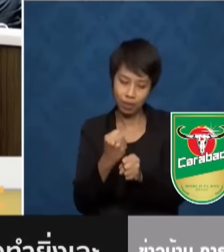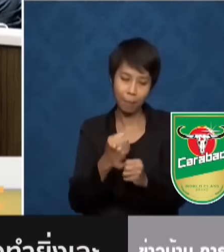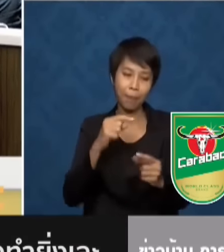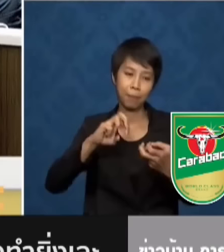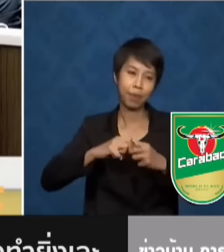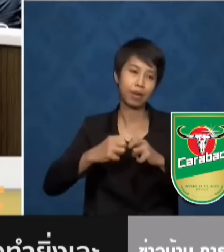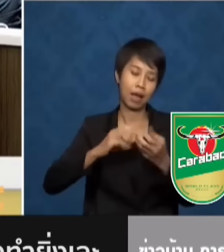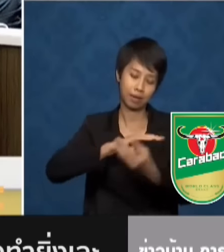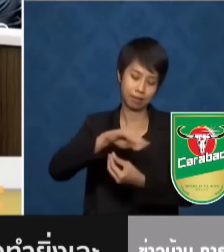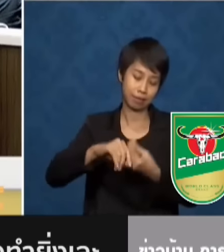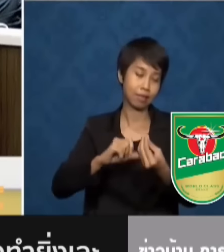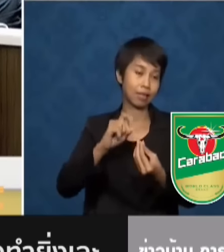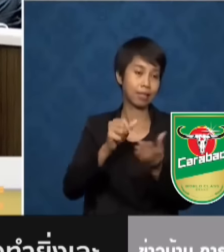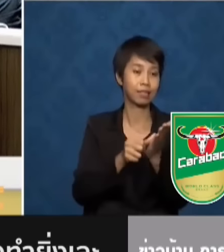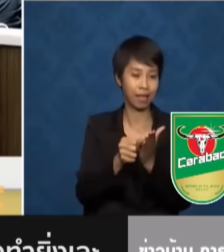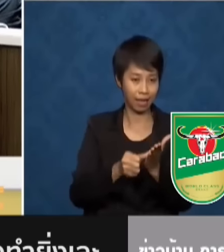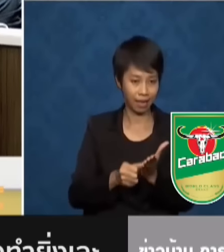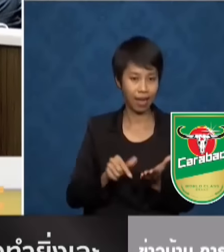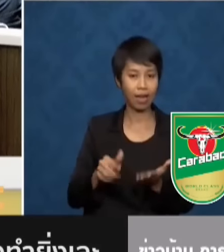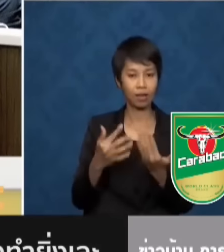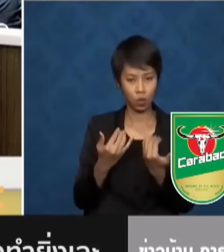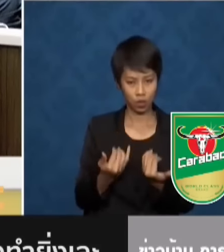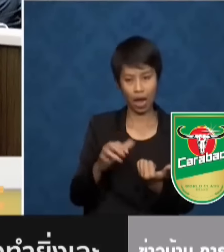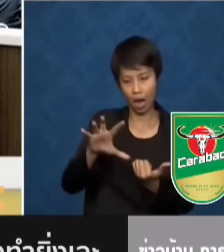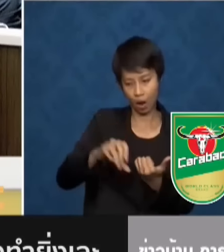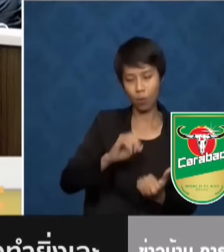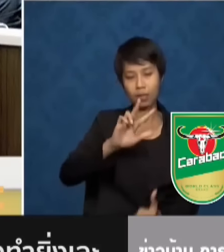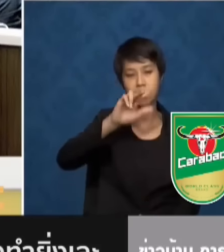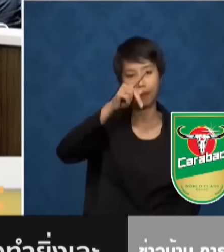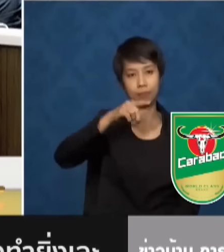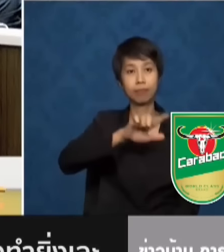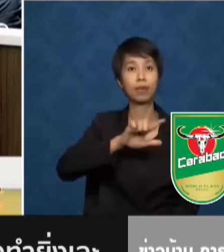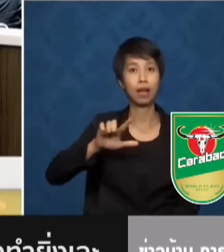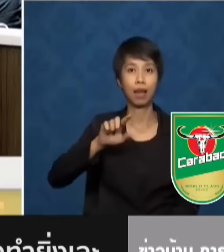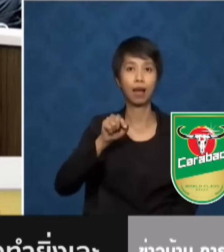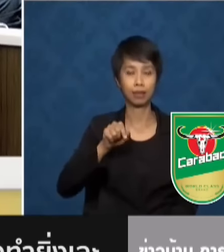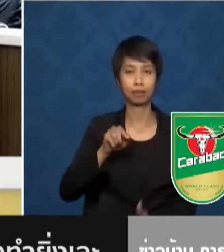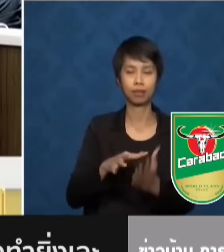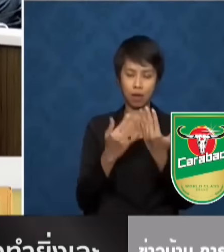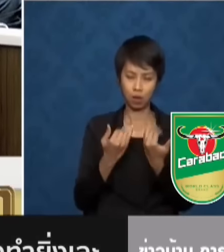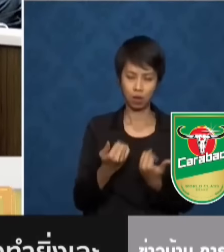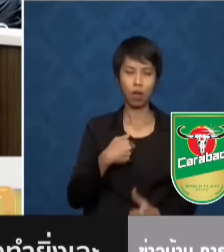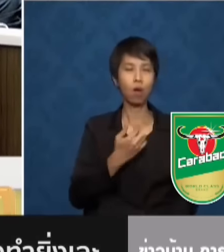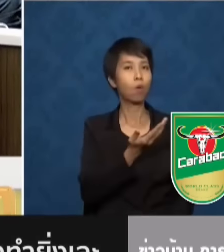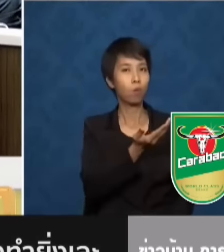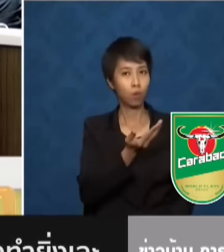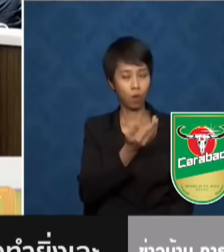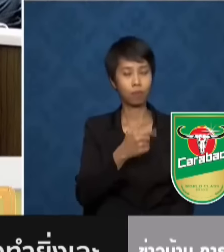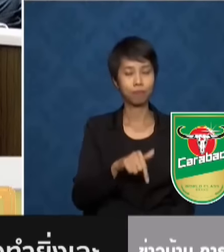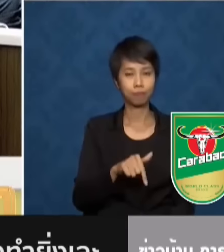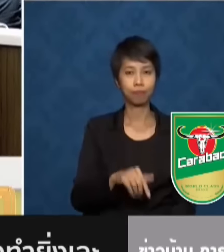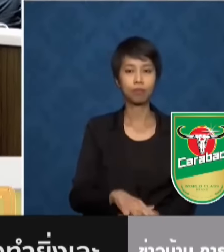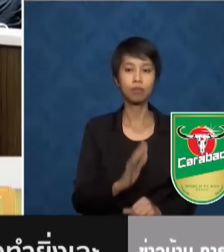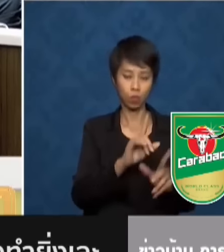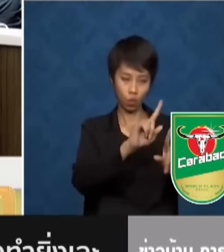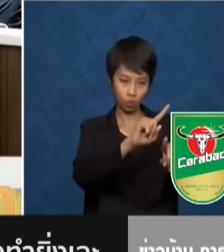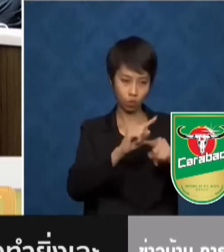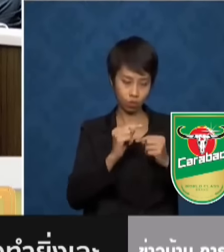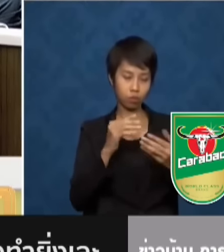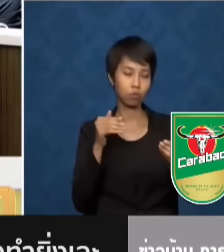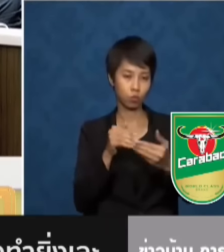าสุดที่มีความคืบหน้าคือกลายเป็นการแก้ไขรายละเอียดที่มาของเงินครั้งที่5แล้วนะซึ่งรัฐบาลยิ่งแถลงก็ยิ่งเปลี่ยนเรื่